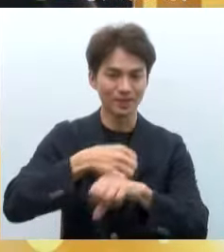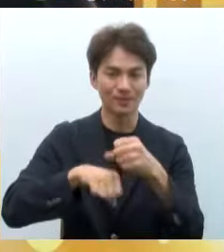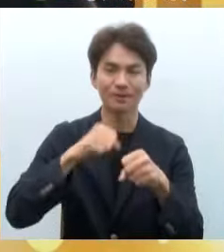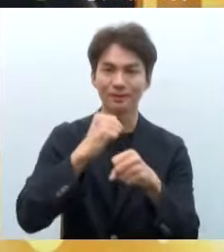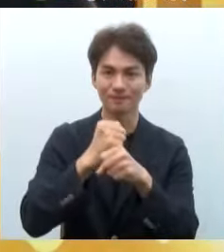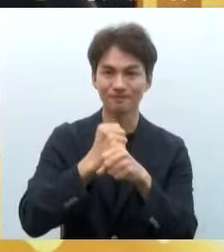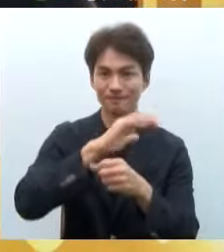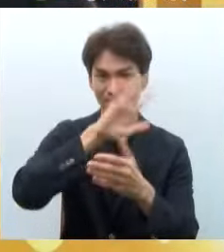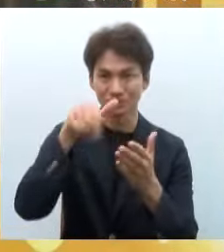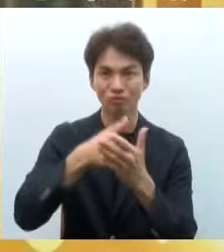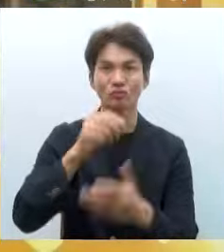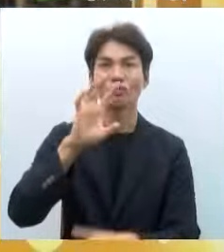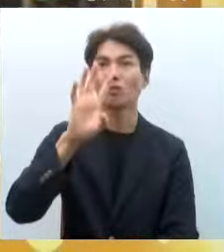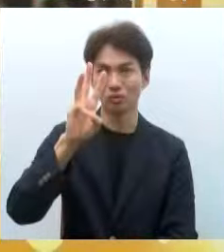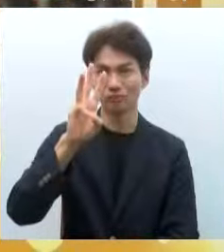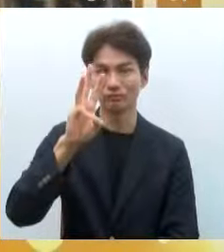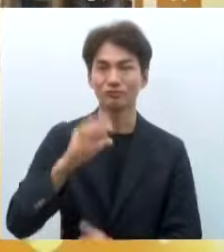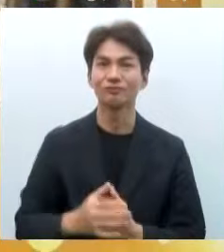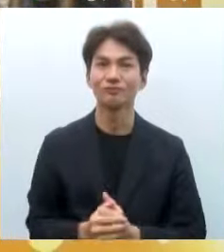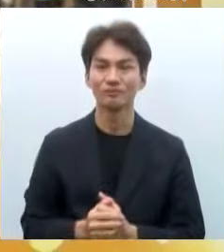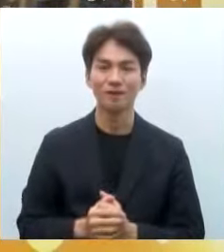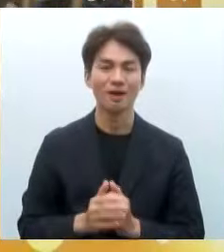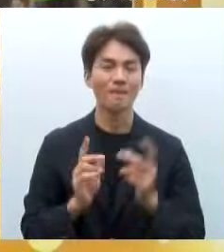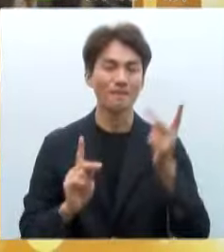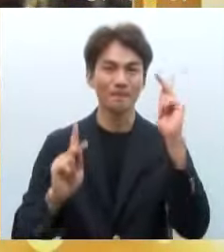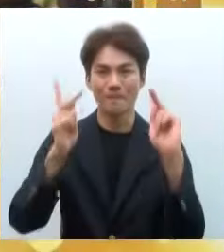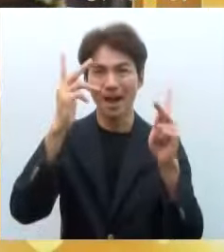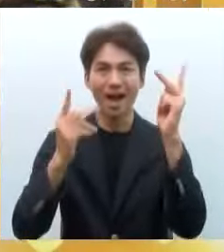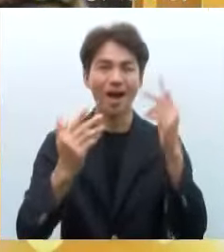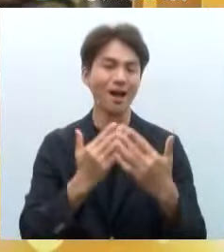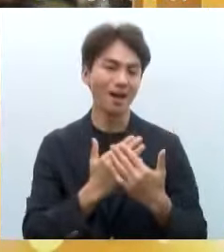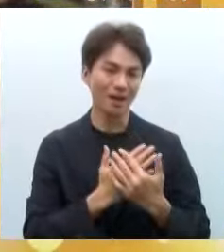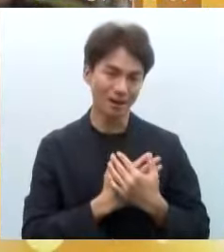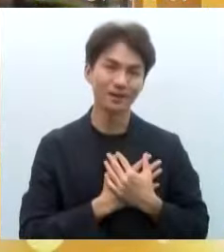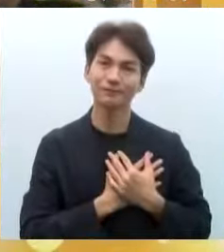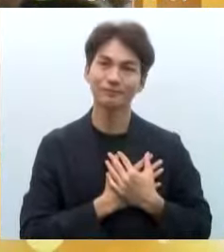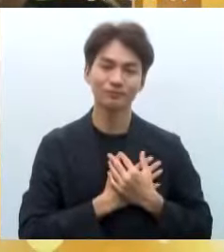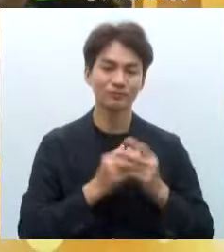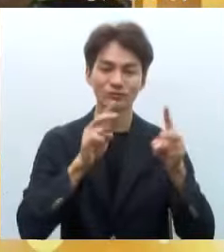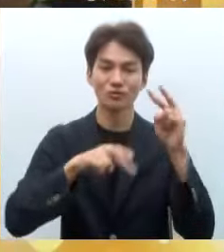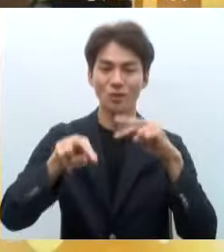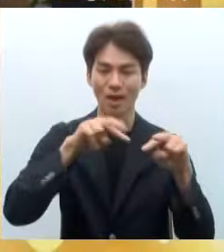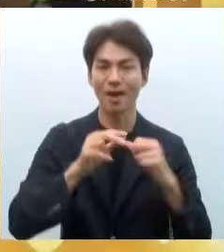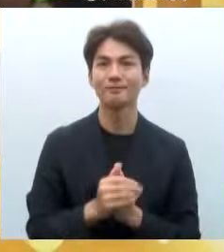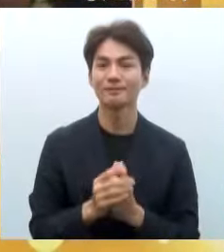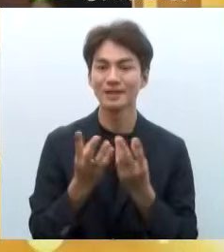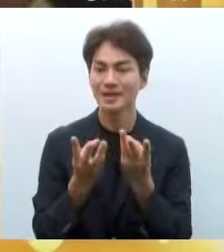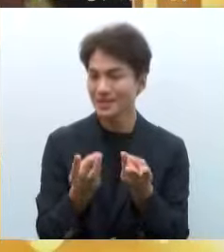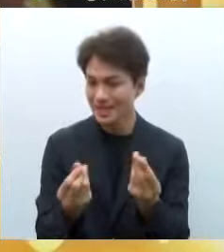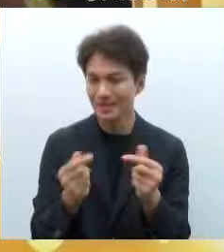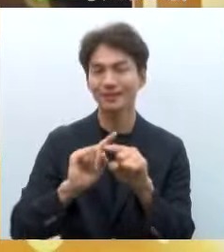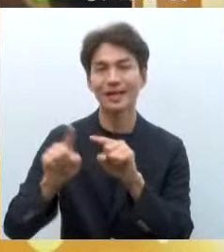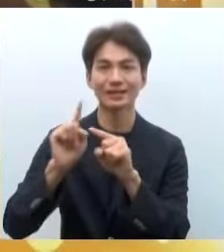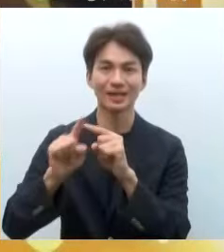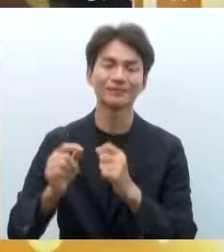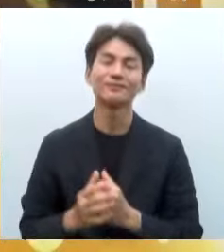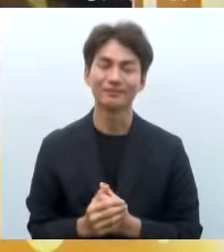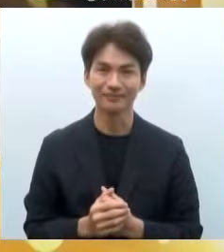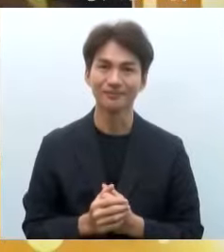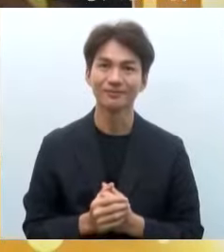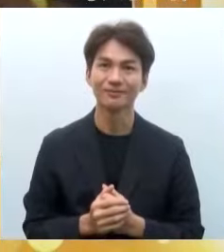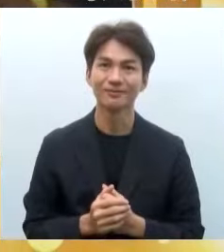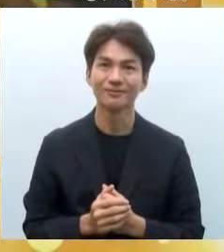ดังนี้ฐานคนรักป่าร ถจืดครับก็จะช่วยอะไรครับบำรุงดินล้างสารพิษนั่นเองรถจืดนะครับ